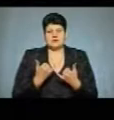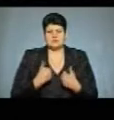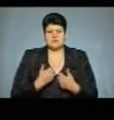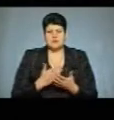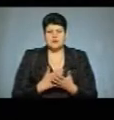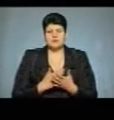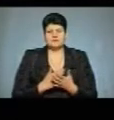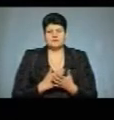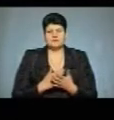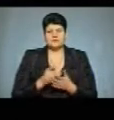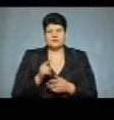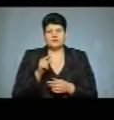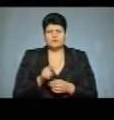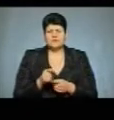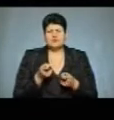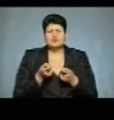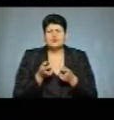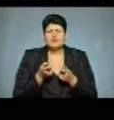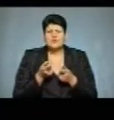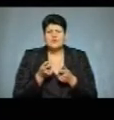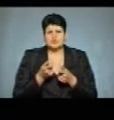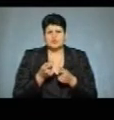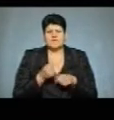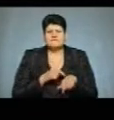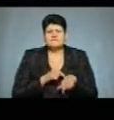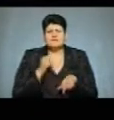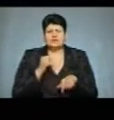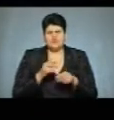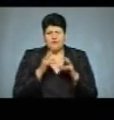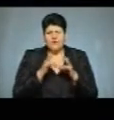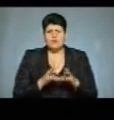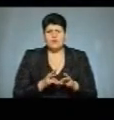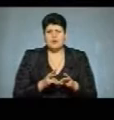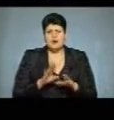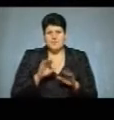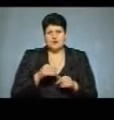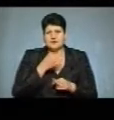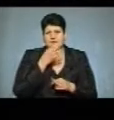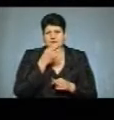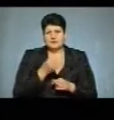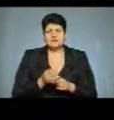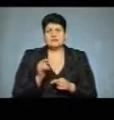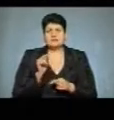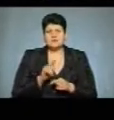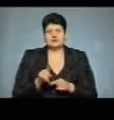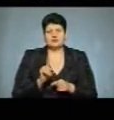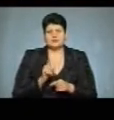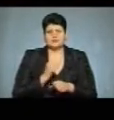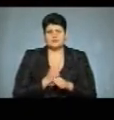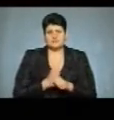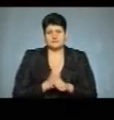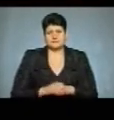зараз. І щоб він хоч трошки почув це горе, він навіть не хоче відповідати за те, що він